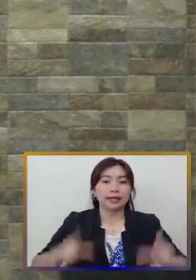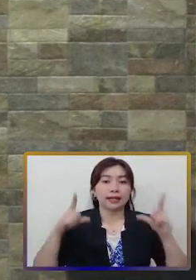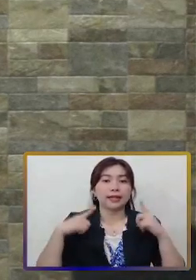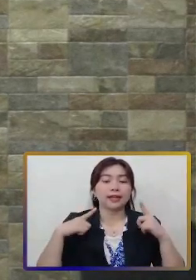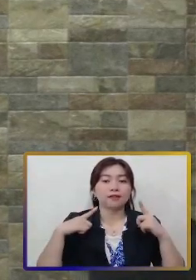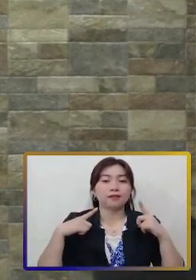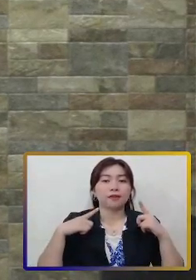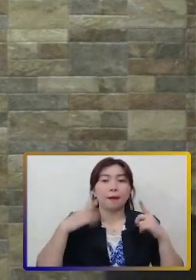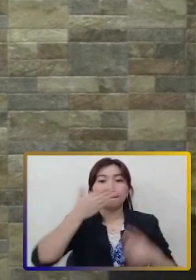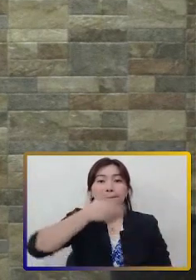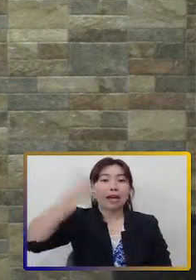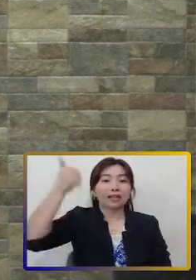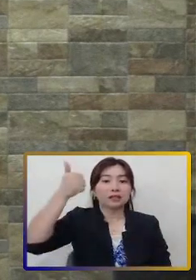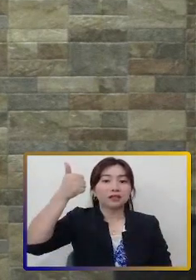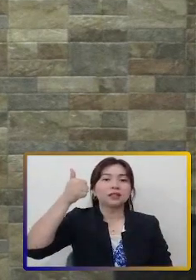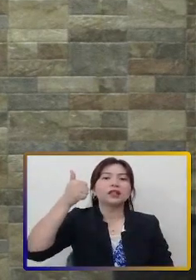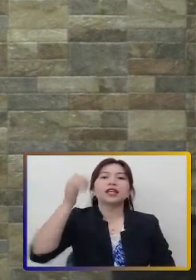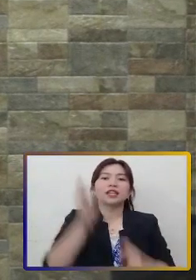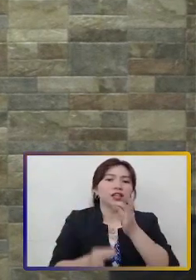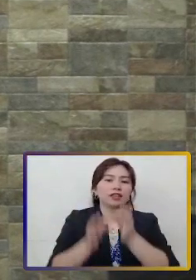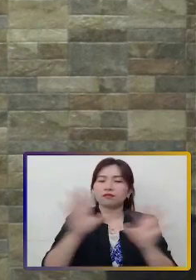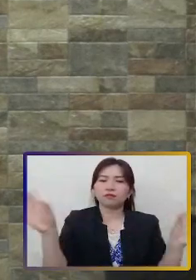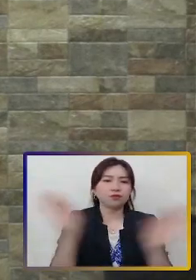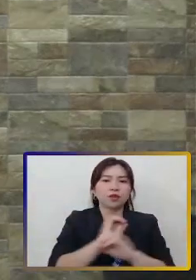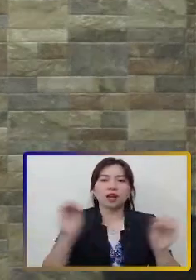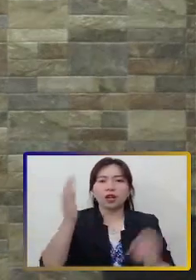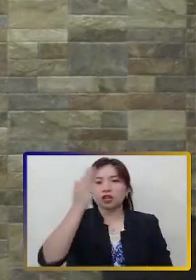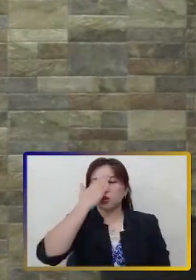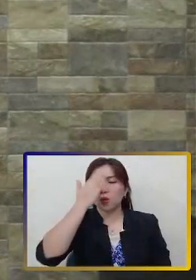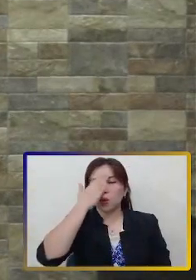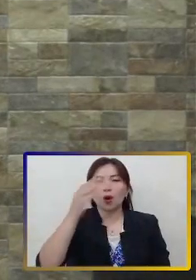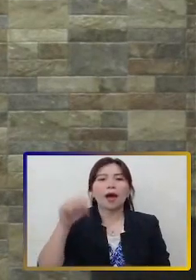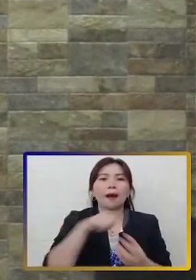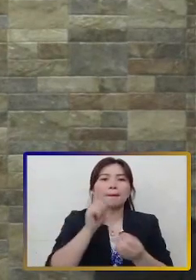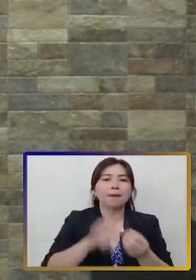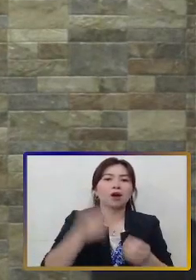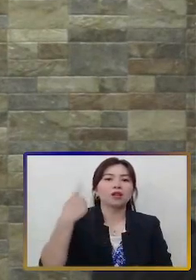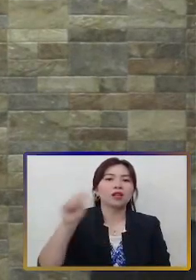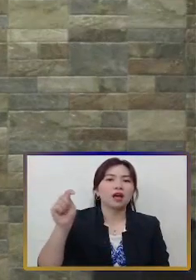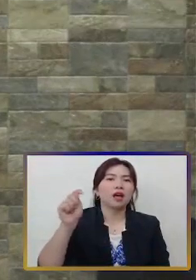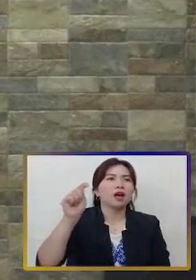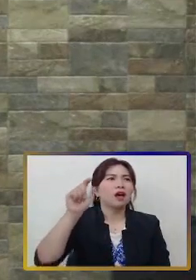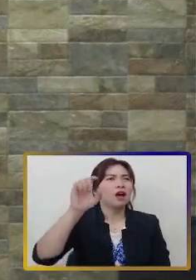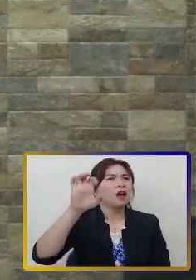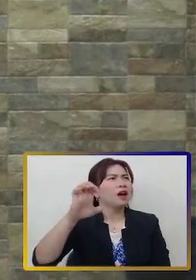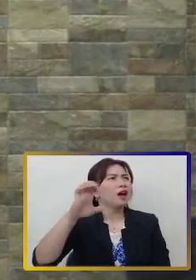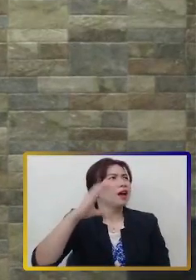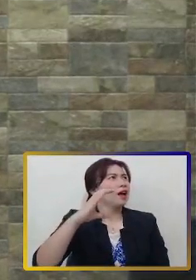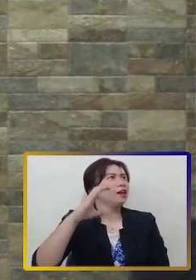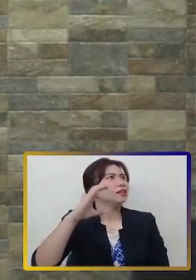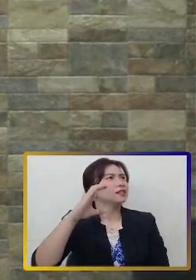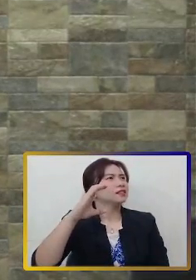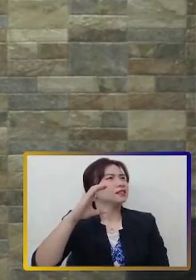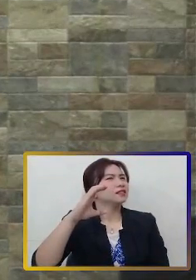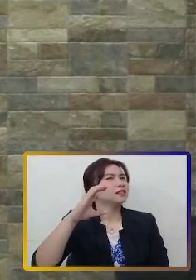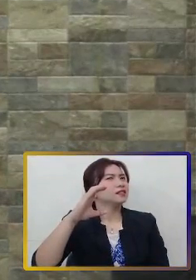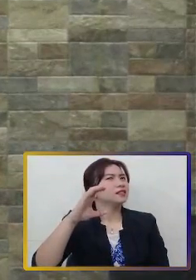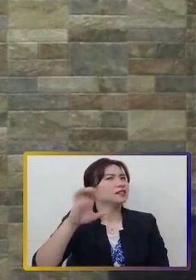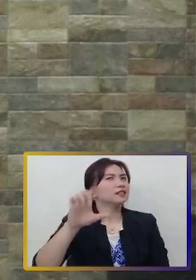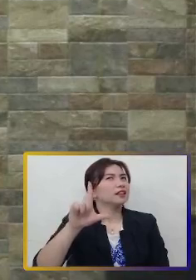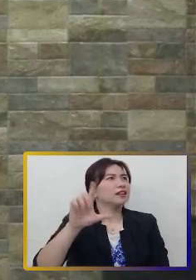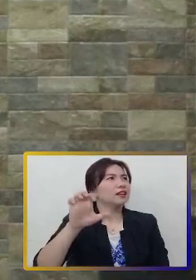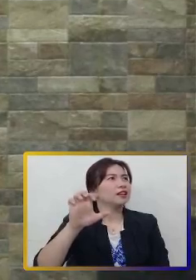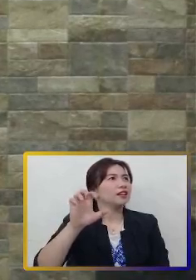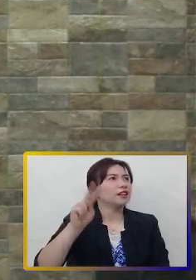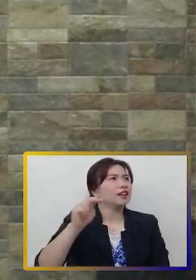excellently without knowing his excellency inuulit ko mga kapatid in this life in this